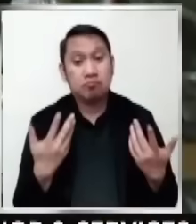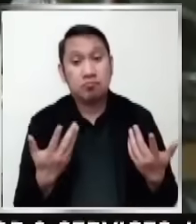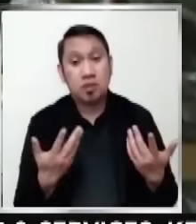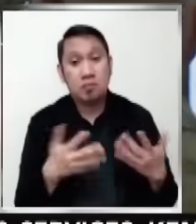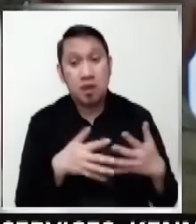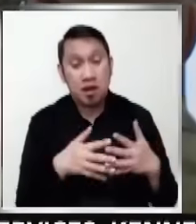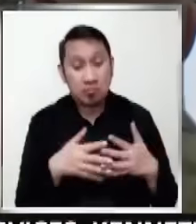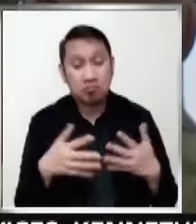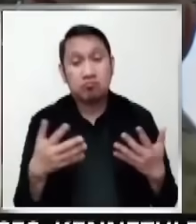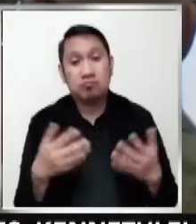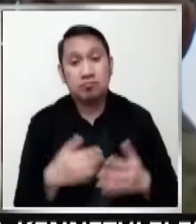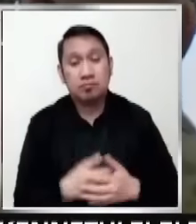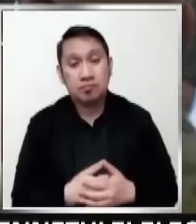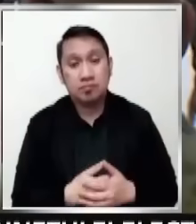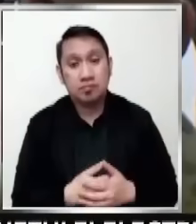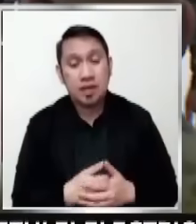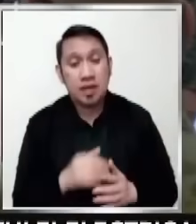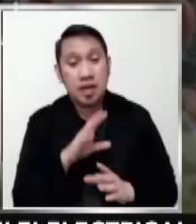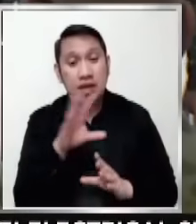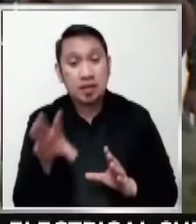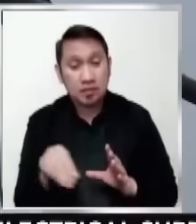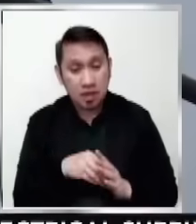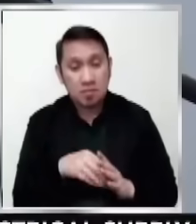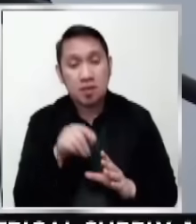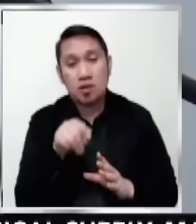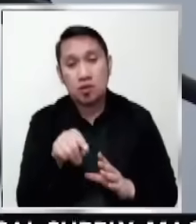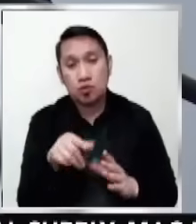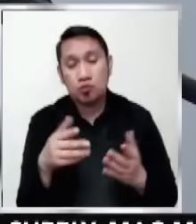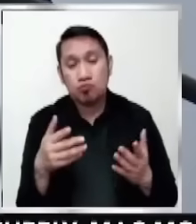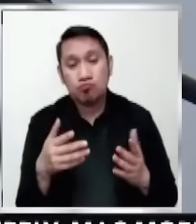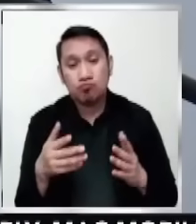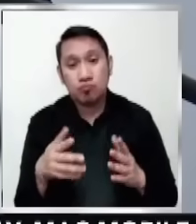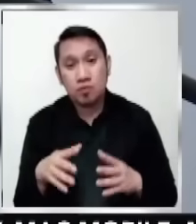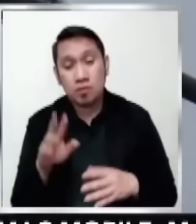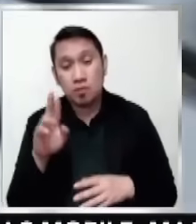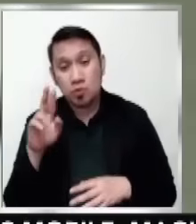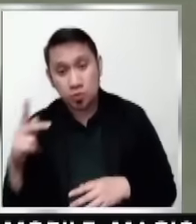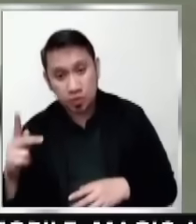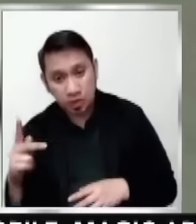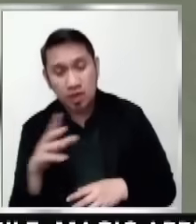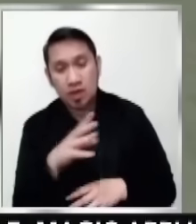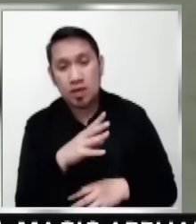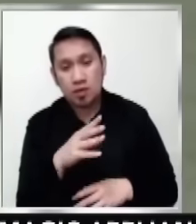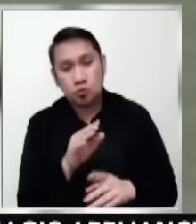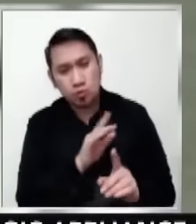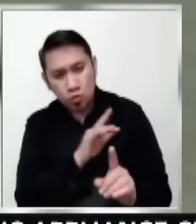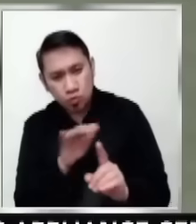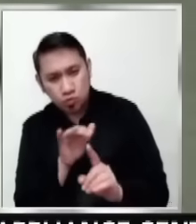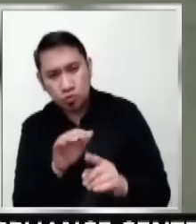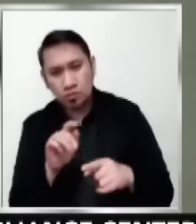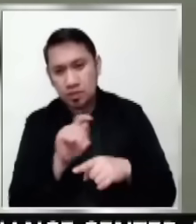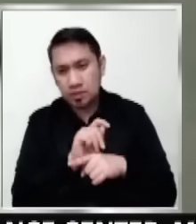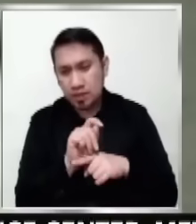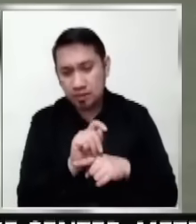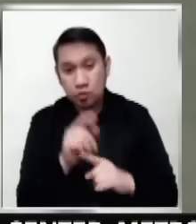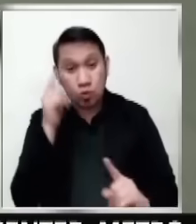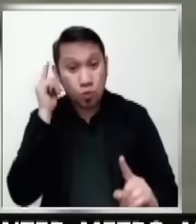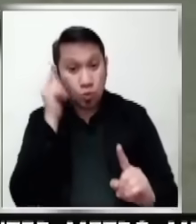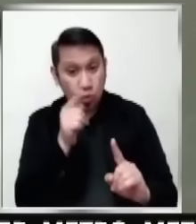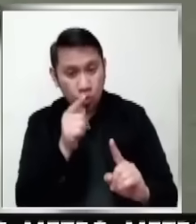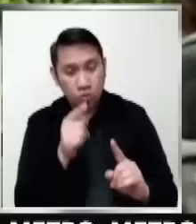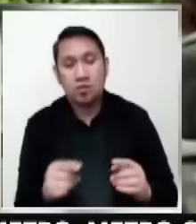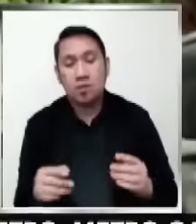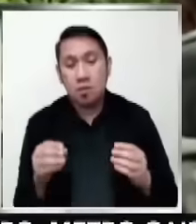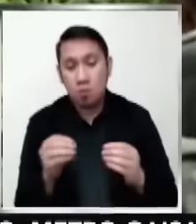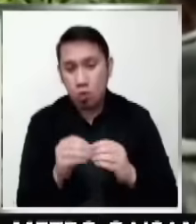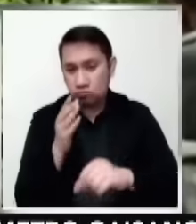at Japan. Kasama rin ang ilang contingent mula sa United Kingdom bilang mga observer. Layo ng pagsasanay, napalakasin ang